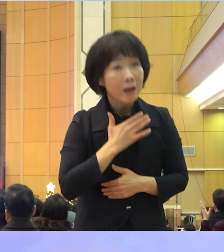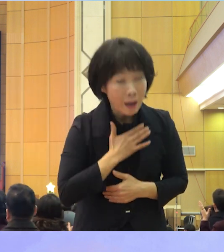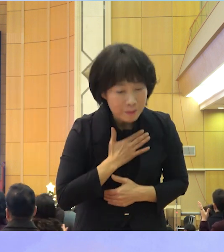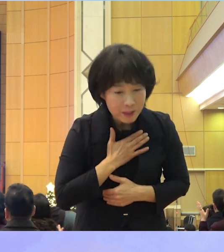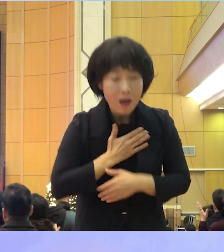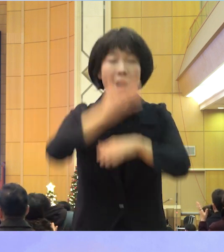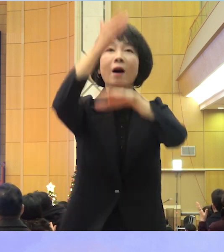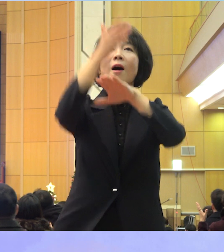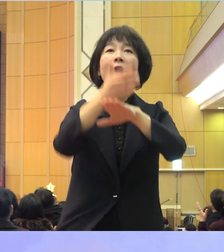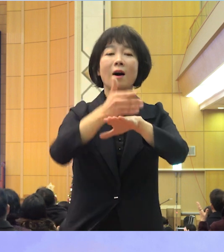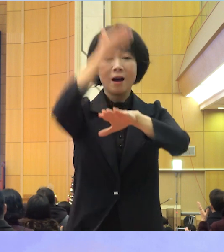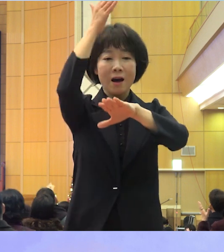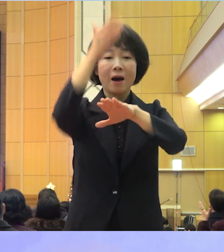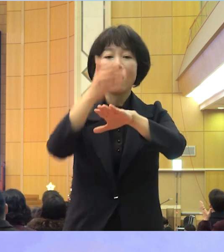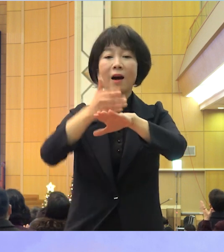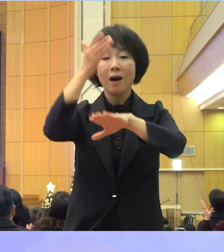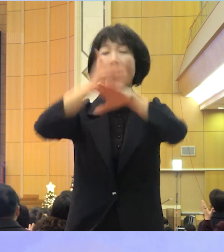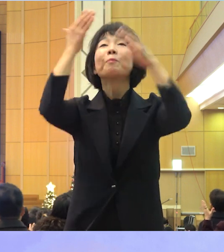주시니